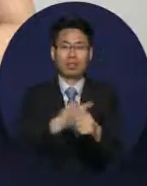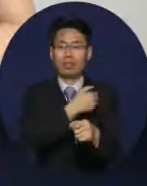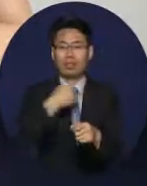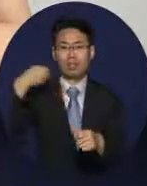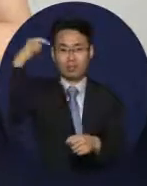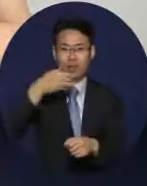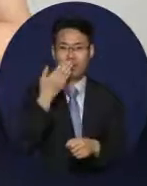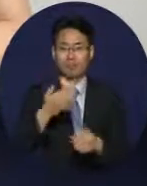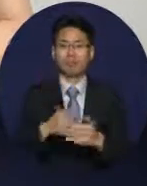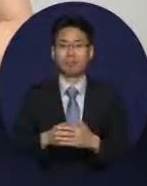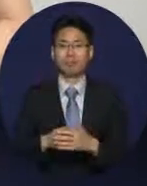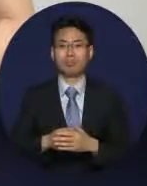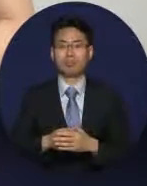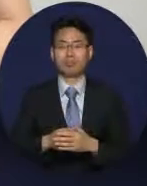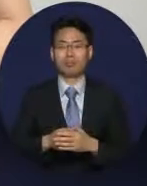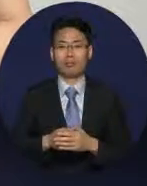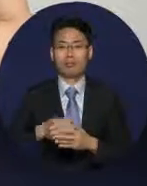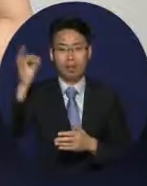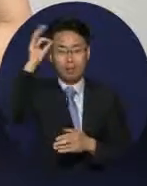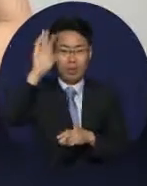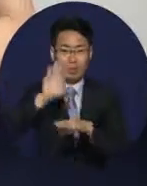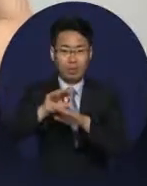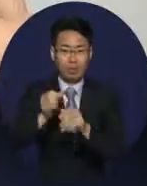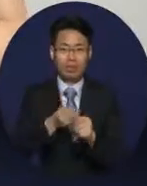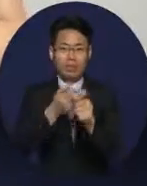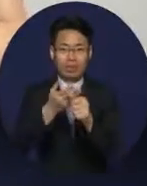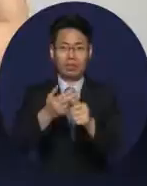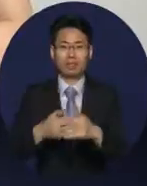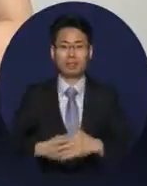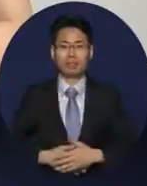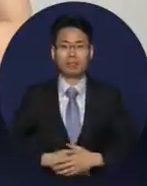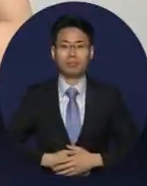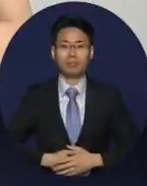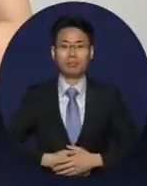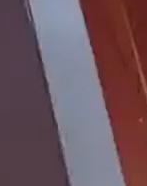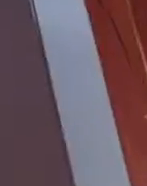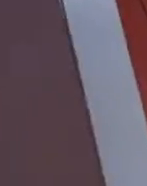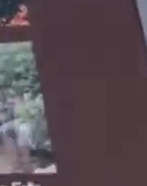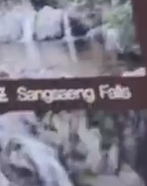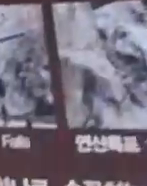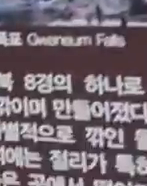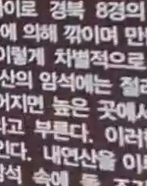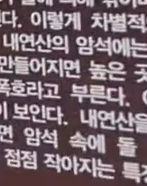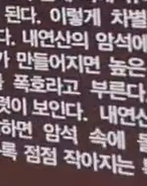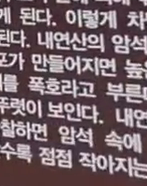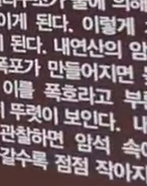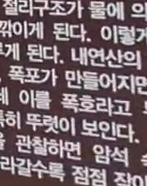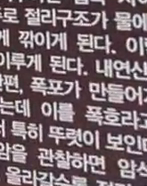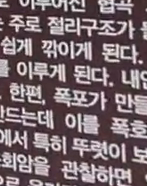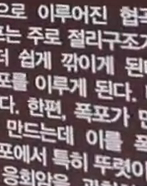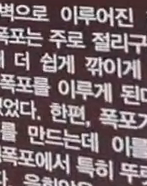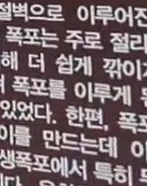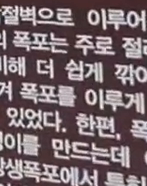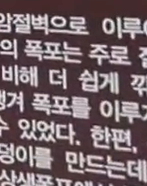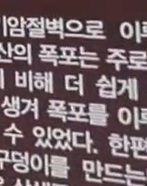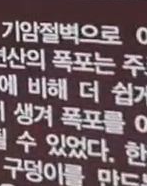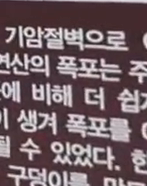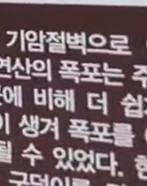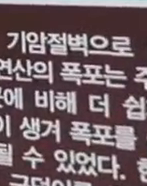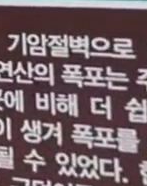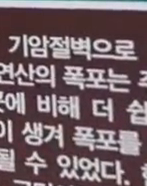넉넉함을 만끽하실 수 있을 겁니다. 포항포스팅에서 담아봤습니다. 여러분은 여리뷰가 어디로